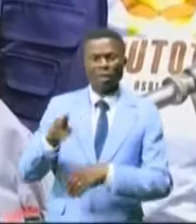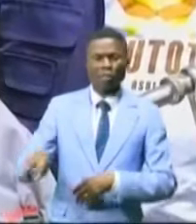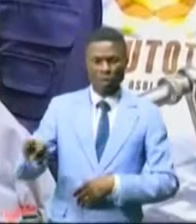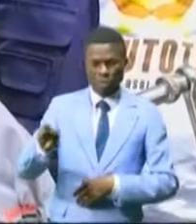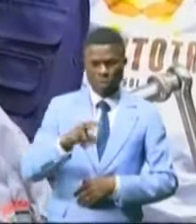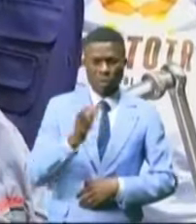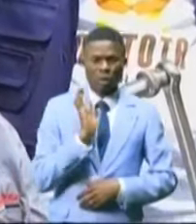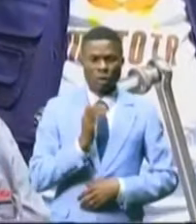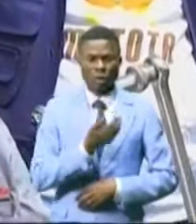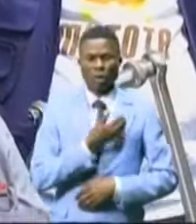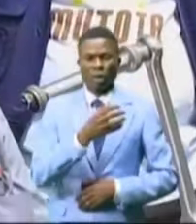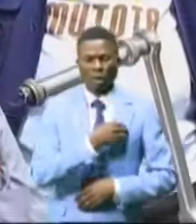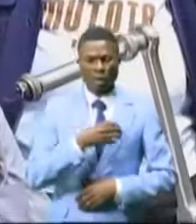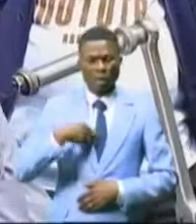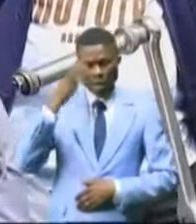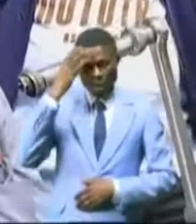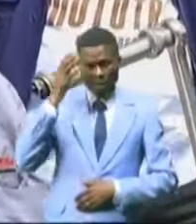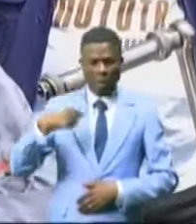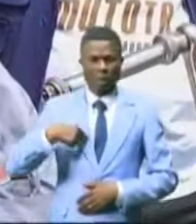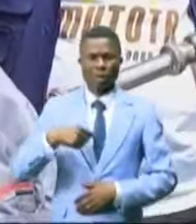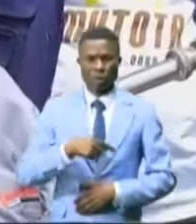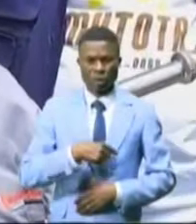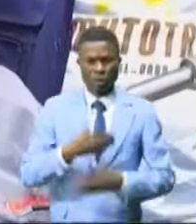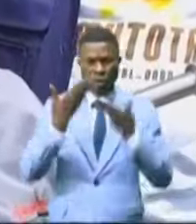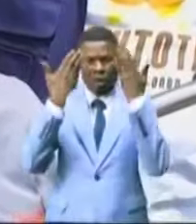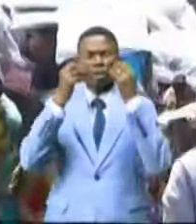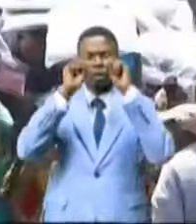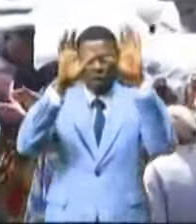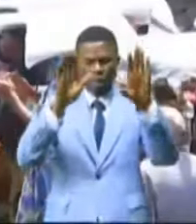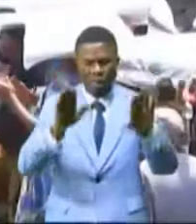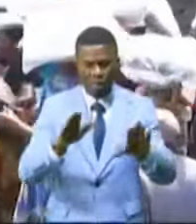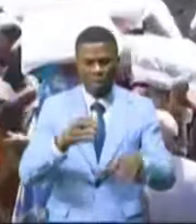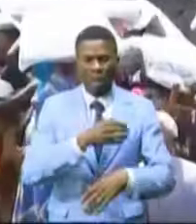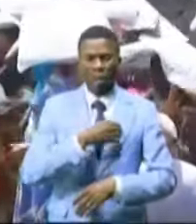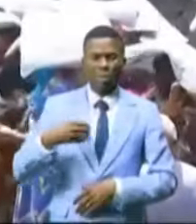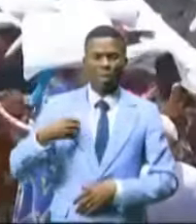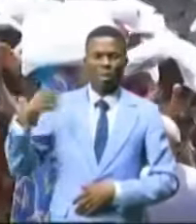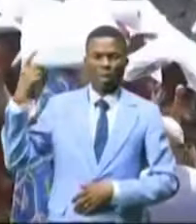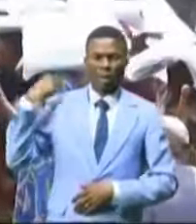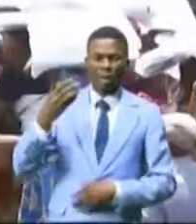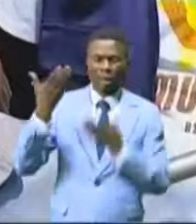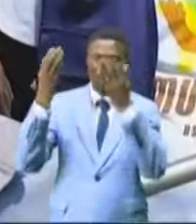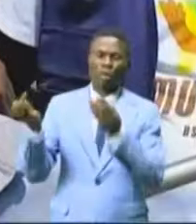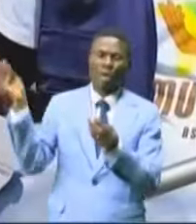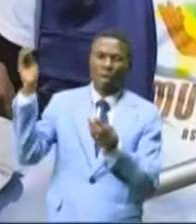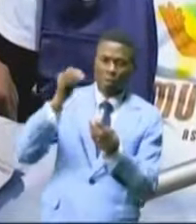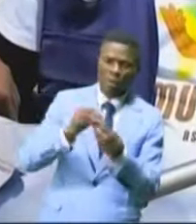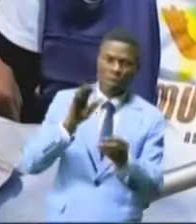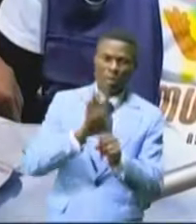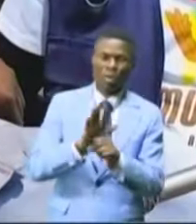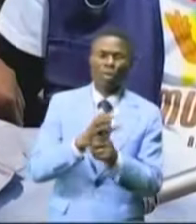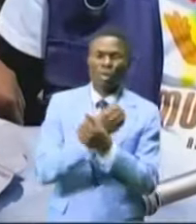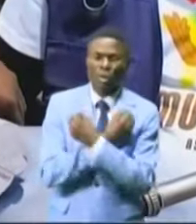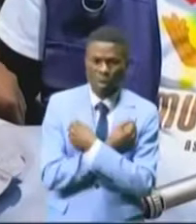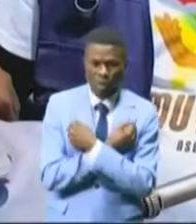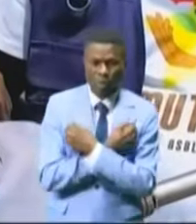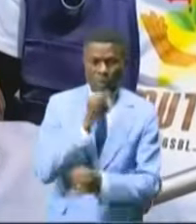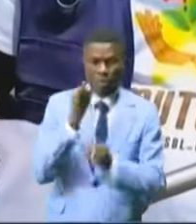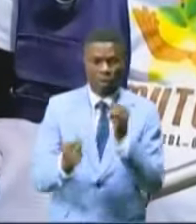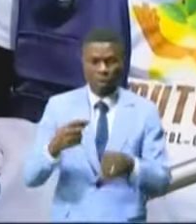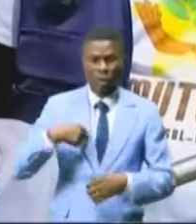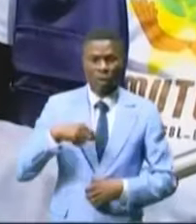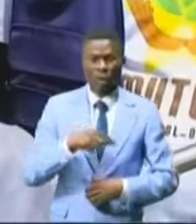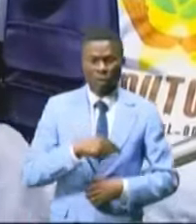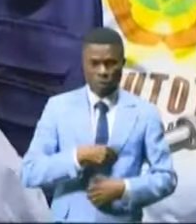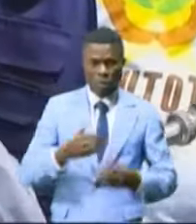Notre maman a pensé à nous, que Dieu la bénisse et que Dieu lui donne encore plus d'amour. Si nous avions